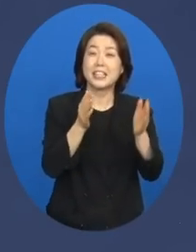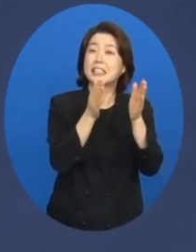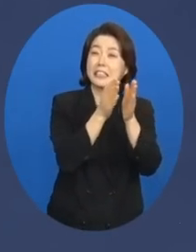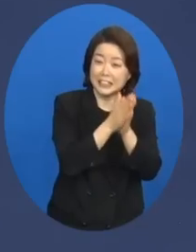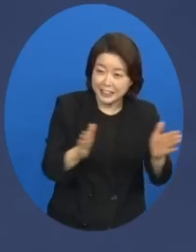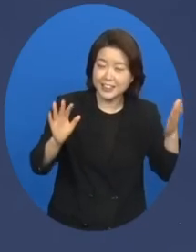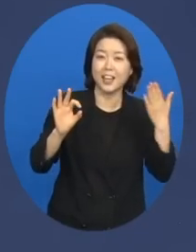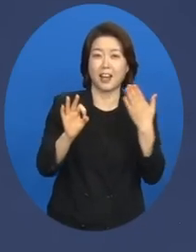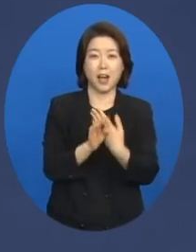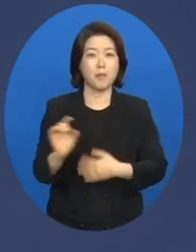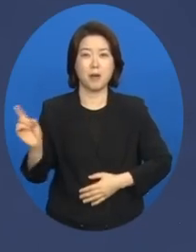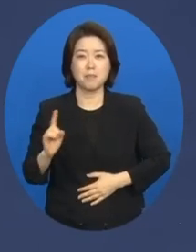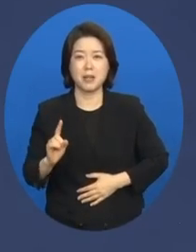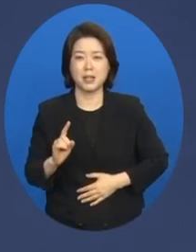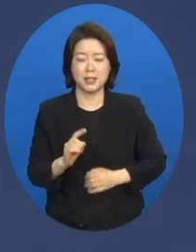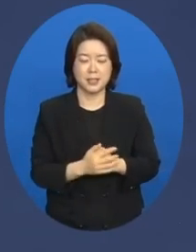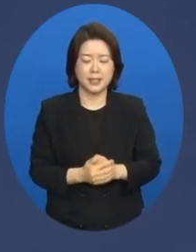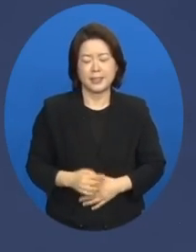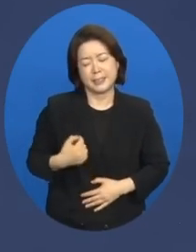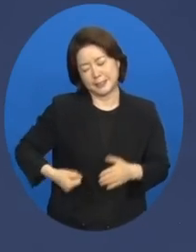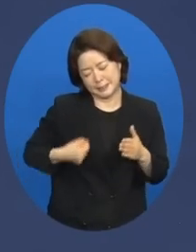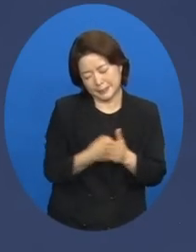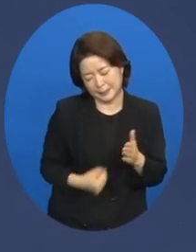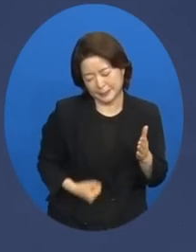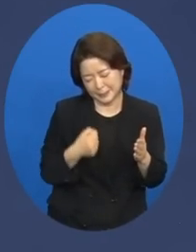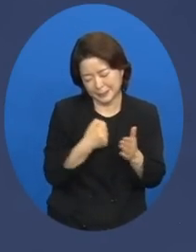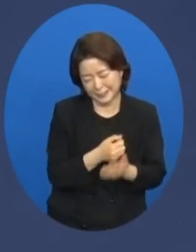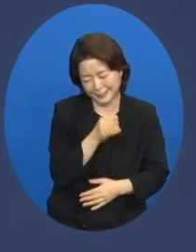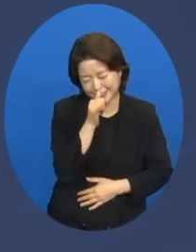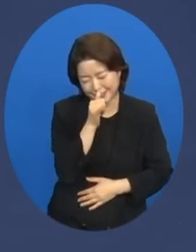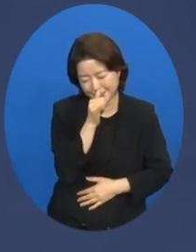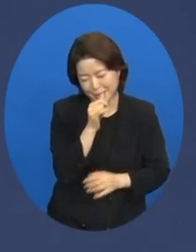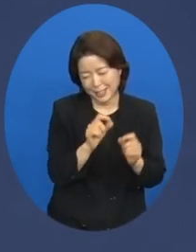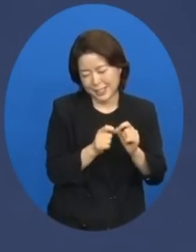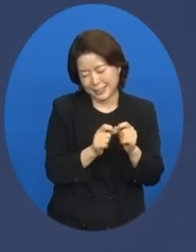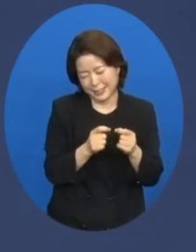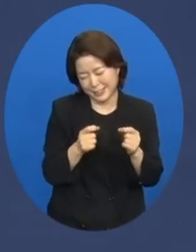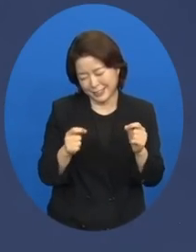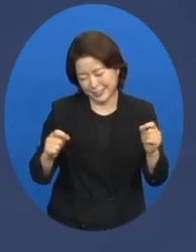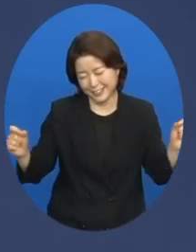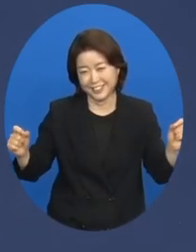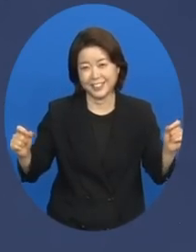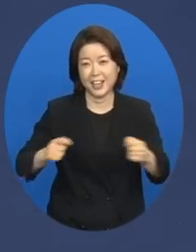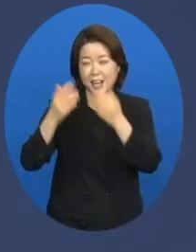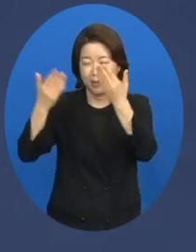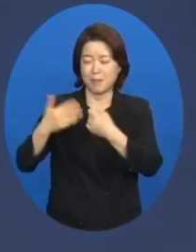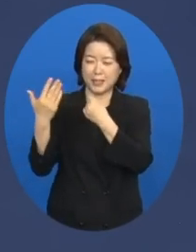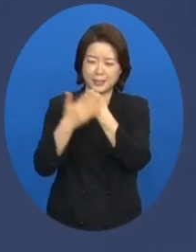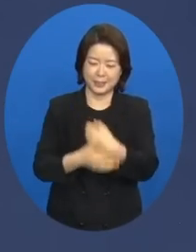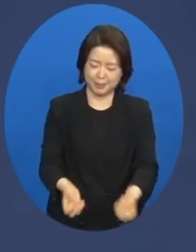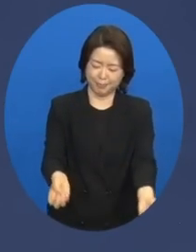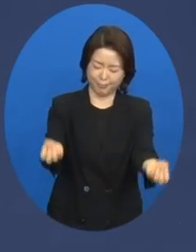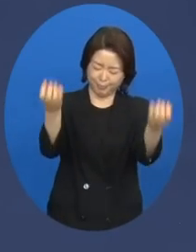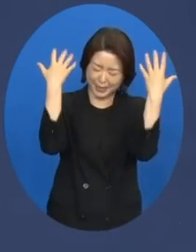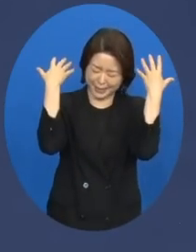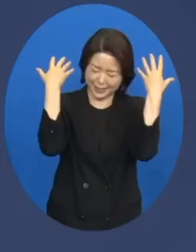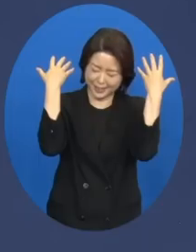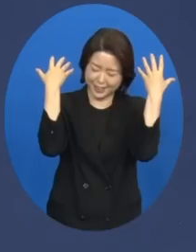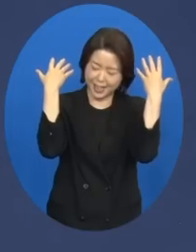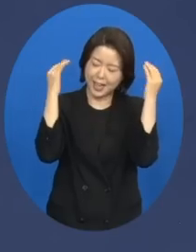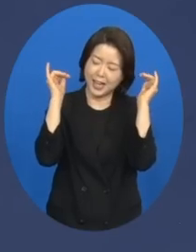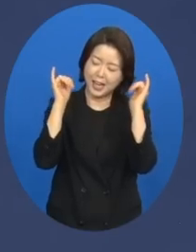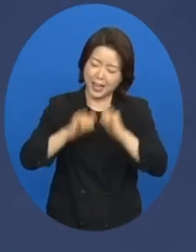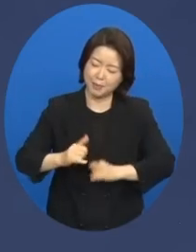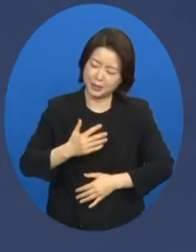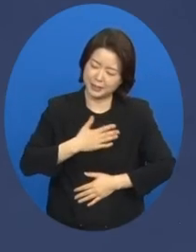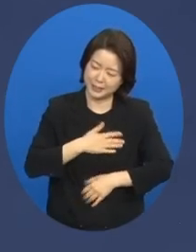시작했다면 또 결심을 몇 번 했지만 또 그렇게 길게 해가지고 받은 은혜까지 까먹도록 하는 이게 내가